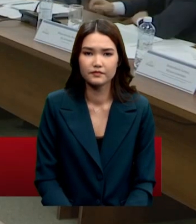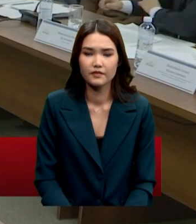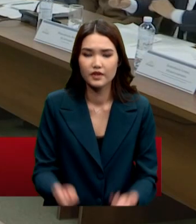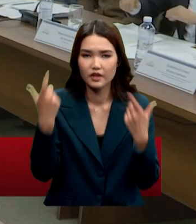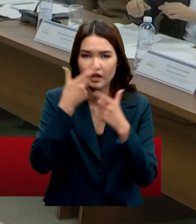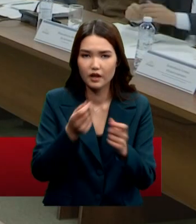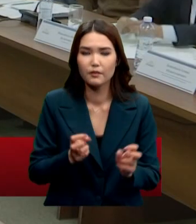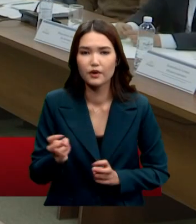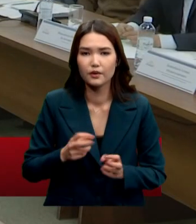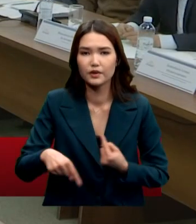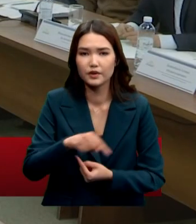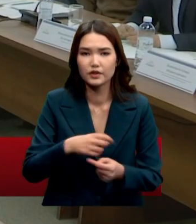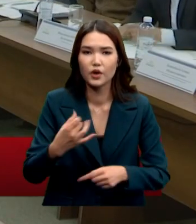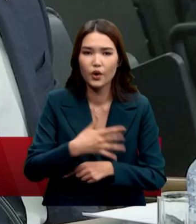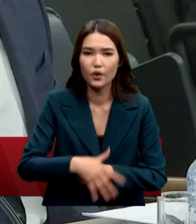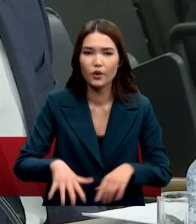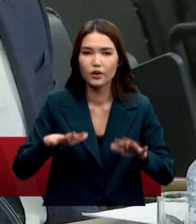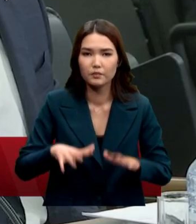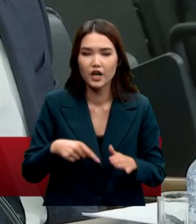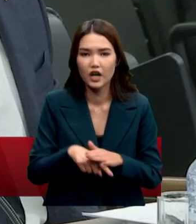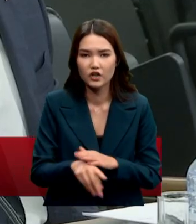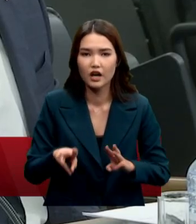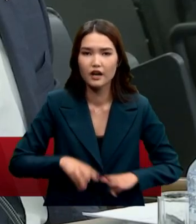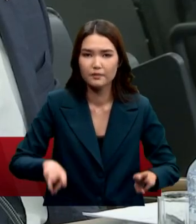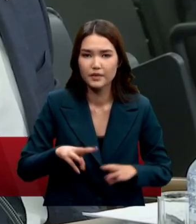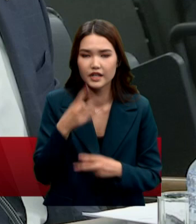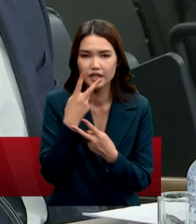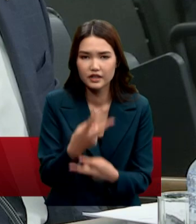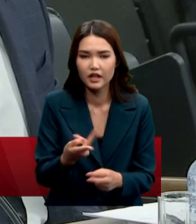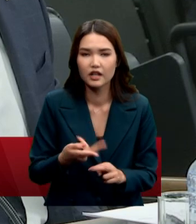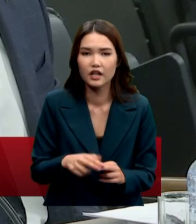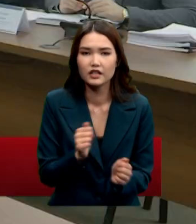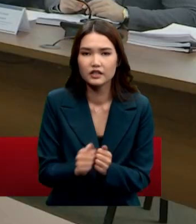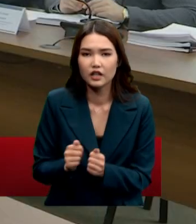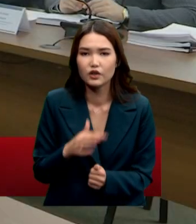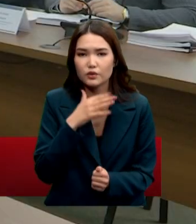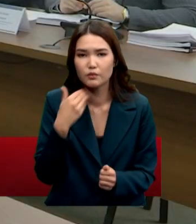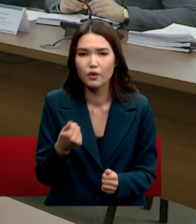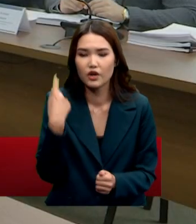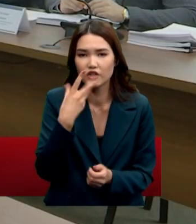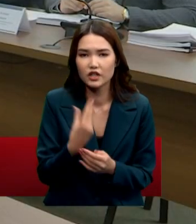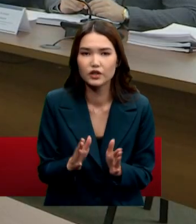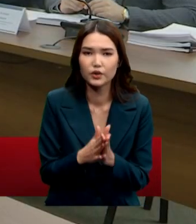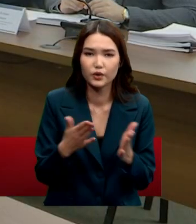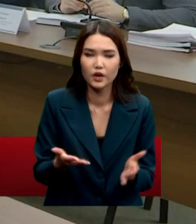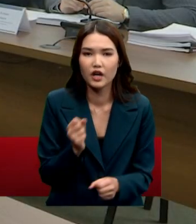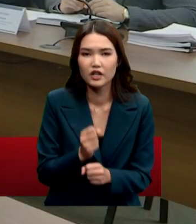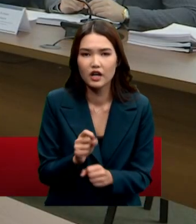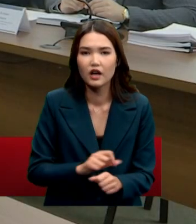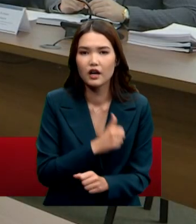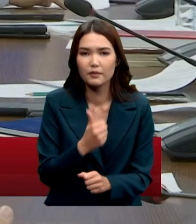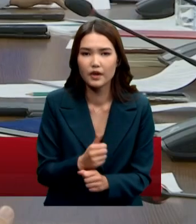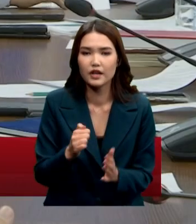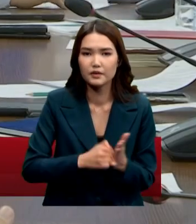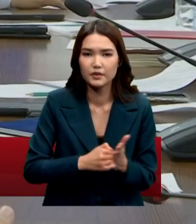Ақпараттық өндірістік орталық деп аталатын кәсіпорын ішкі істер министрлігіне қарайды. Қалтамызда жүрген төлқұжат пен жеке куәлікті жасау басты міндеті.